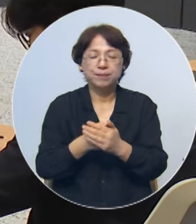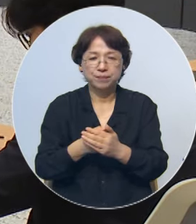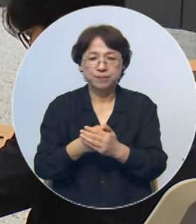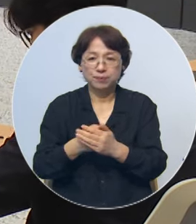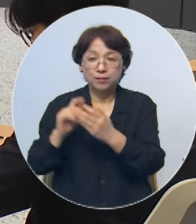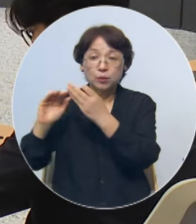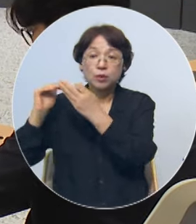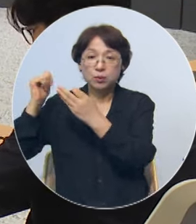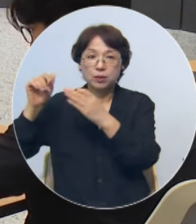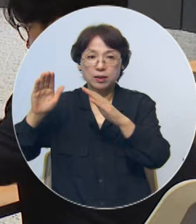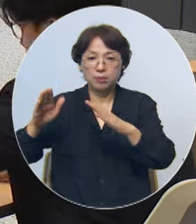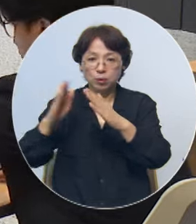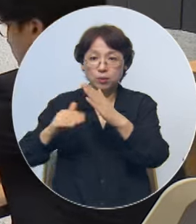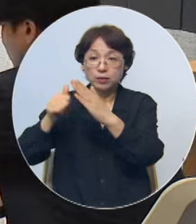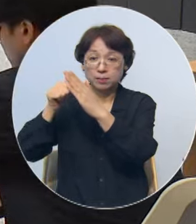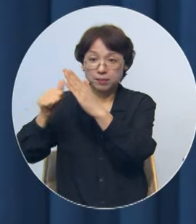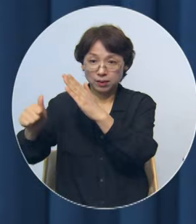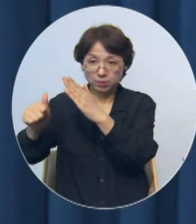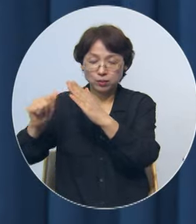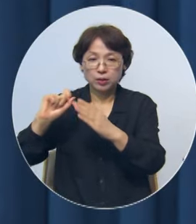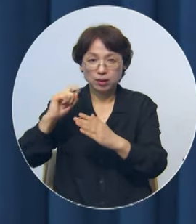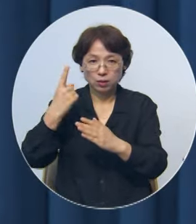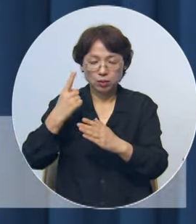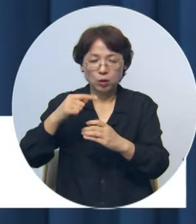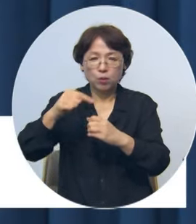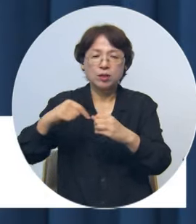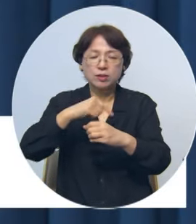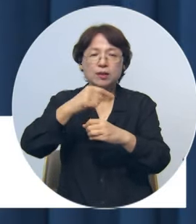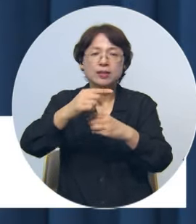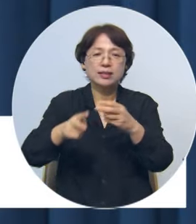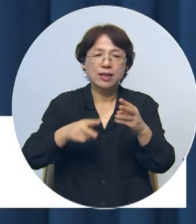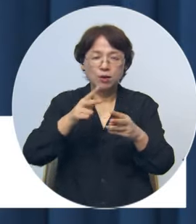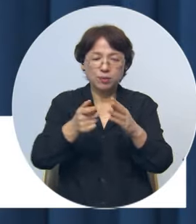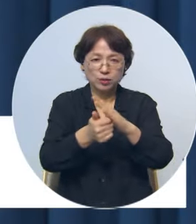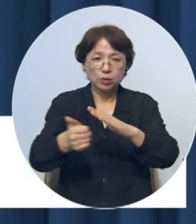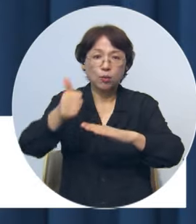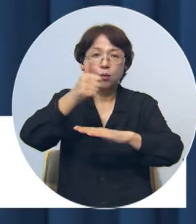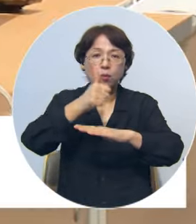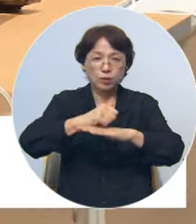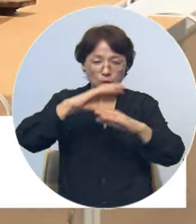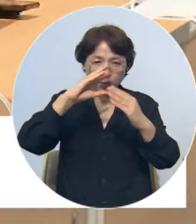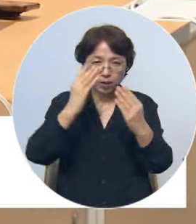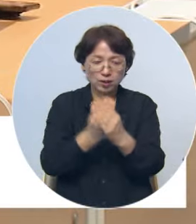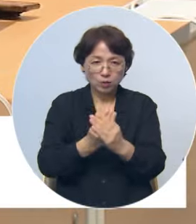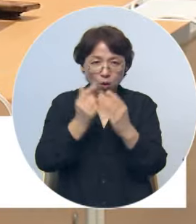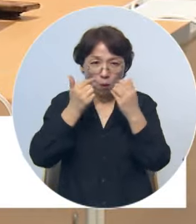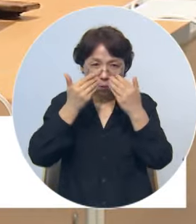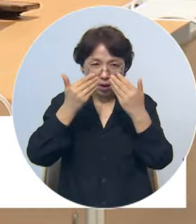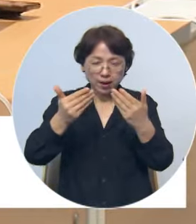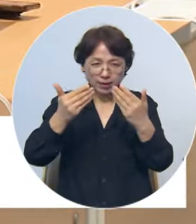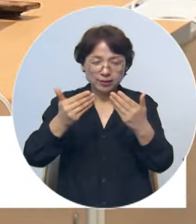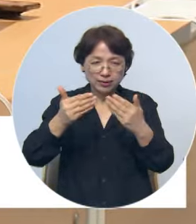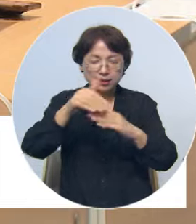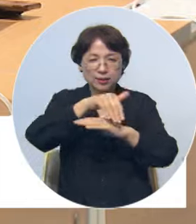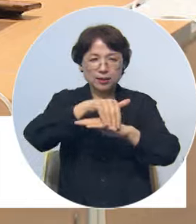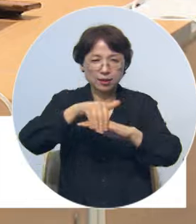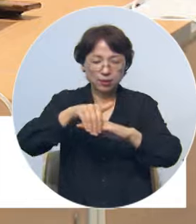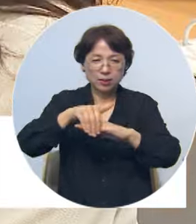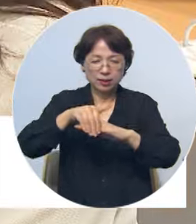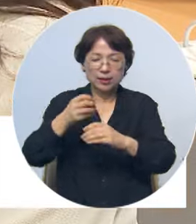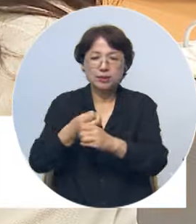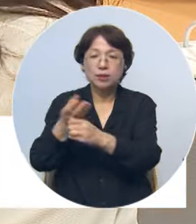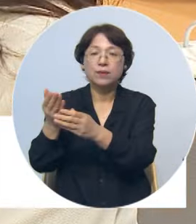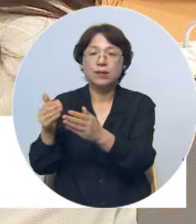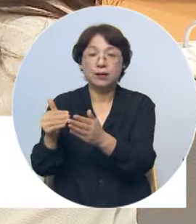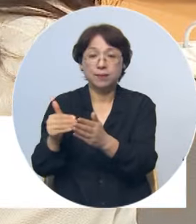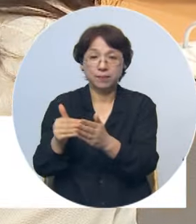윤 대통령은 이번 공식 방문을 통해 원전 사업을 성공적으로 완수하겠다는 확고한 협력 의지를 체코 측에